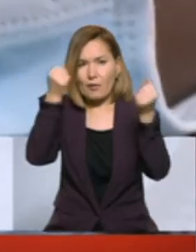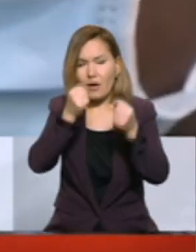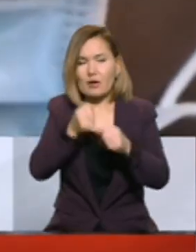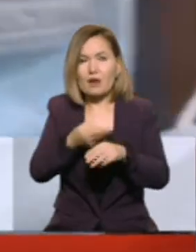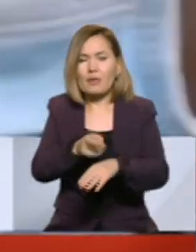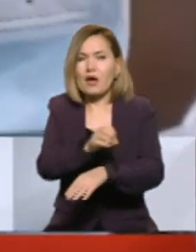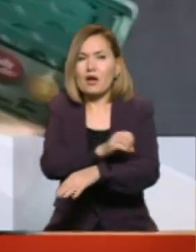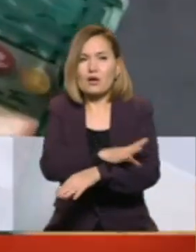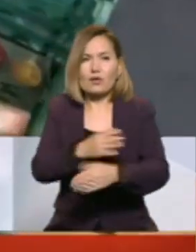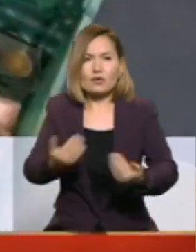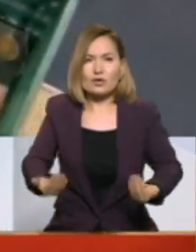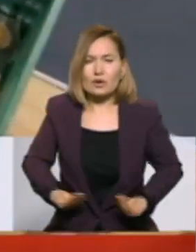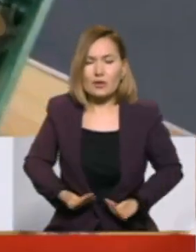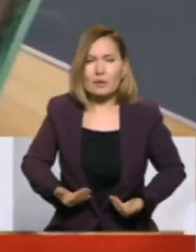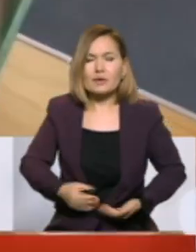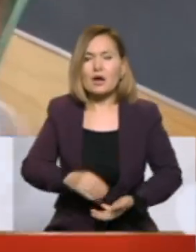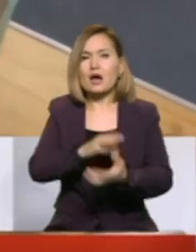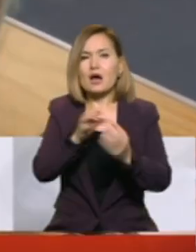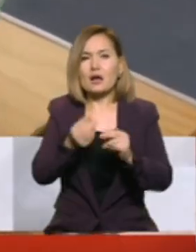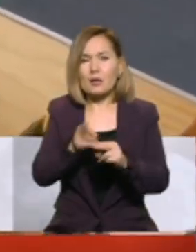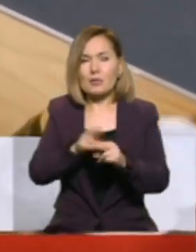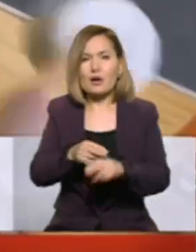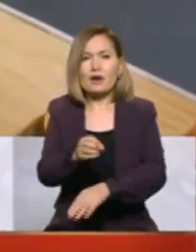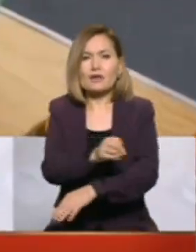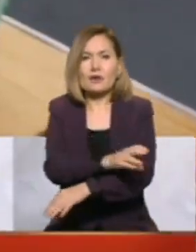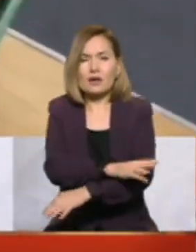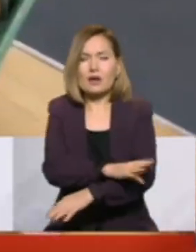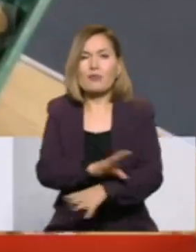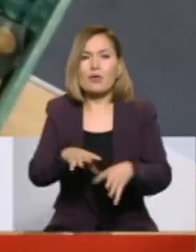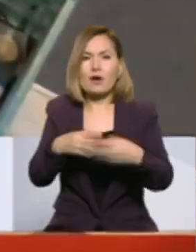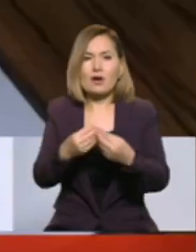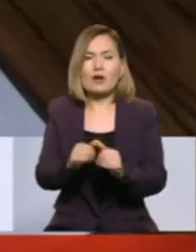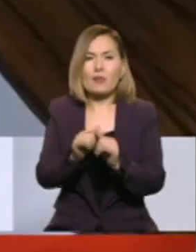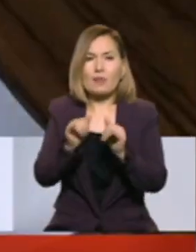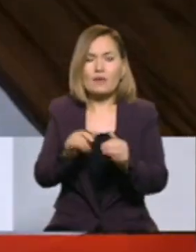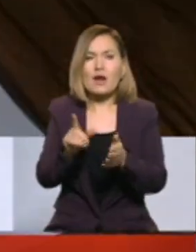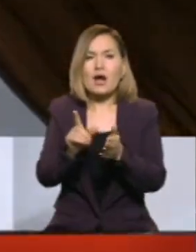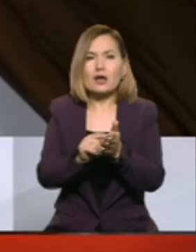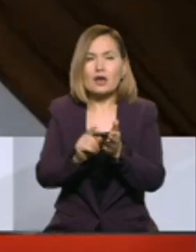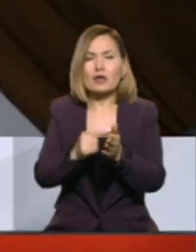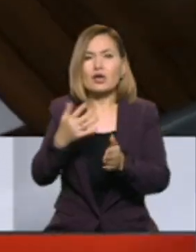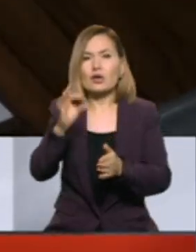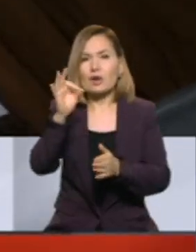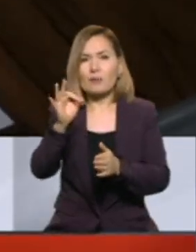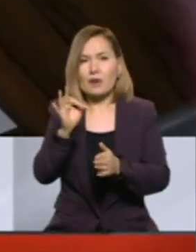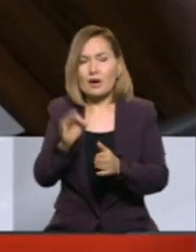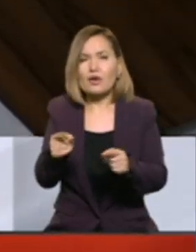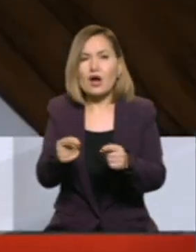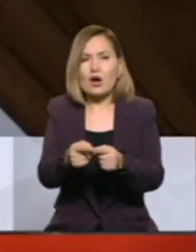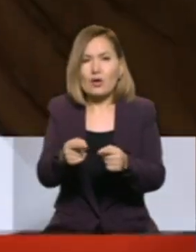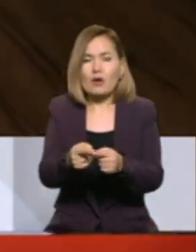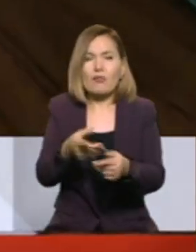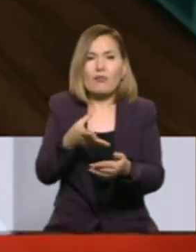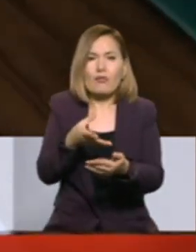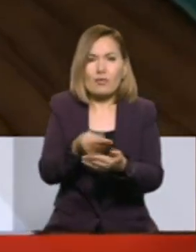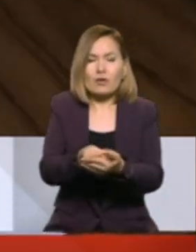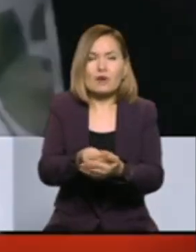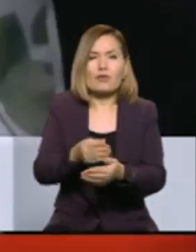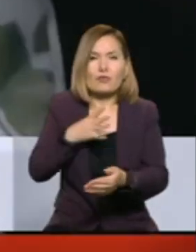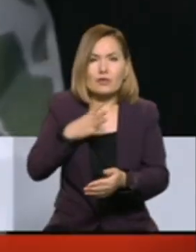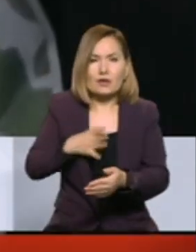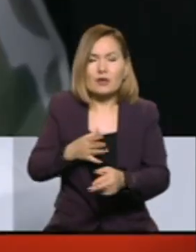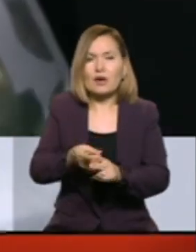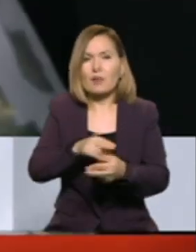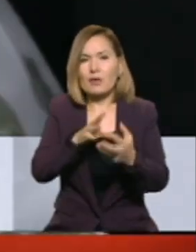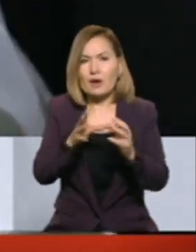жағдайым қиын. Статистикаға сәйкес, кедейшілік қамытын кигендер жәрдемақыларының тең жартысын тұрғын үй салығы үшін төлеуге мәжбүр.